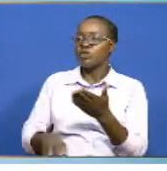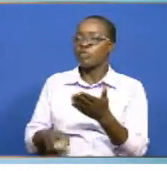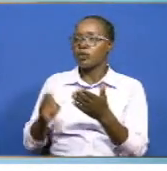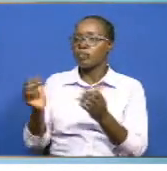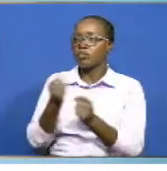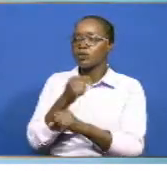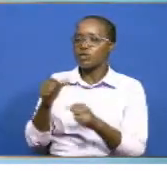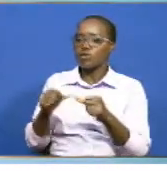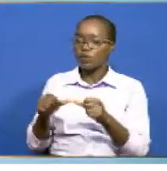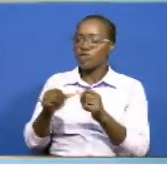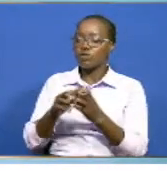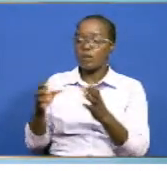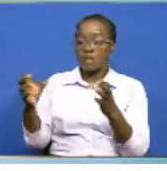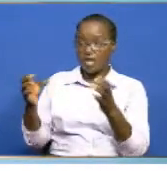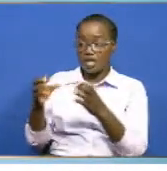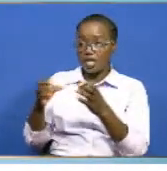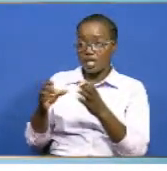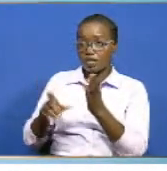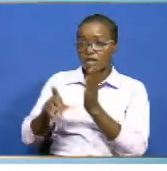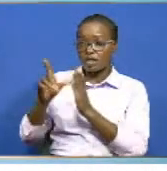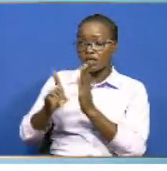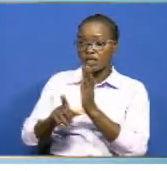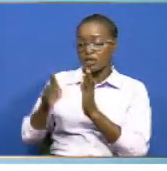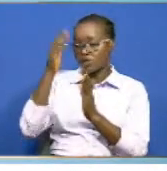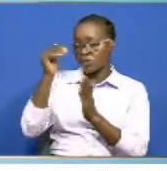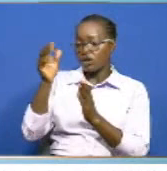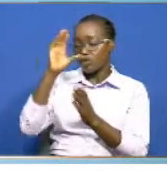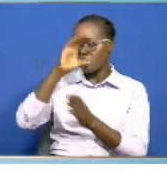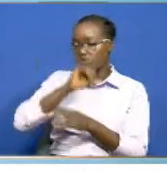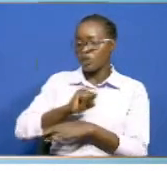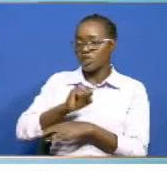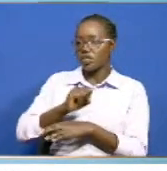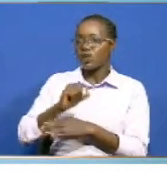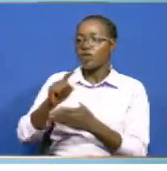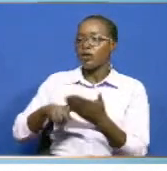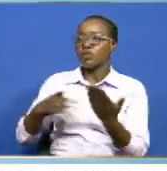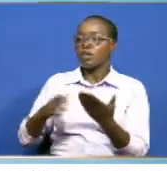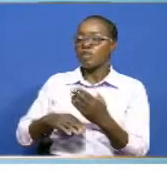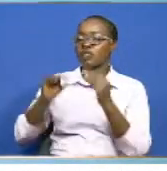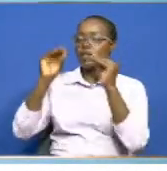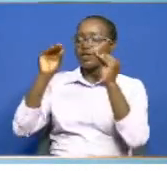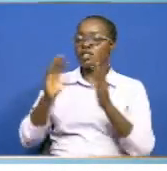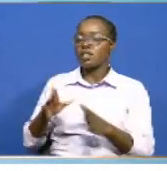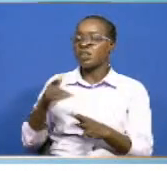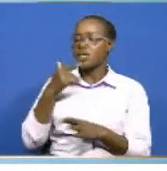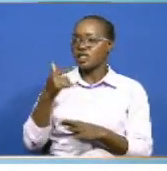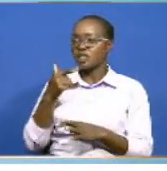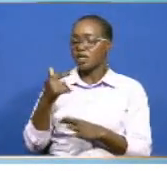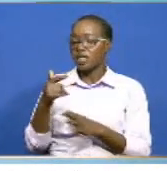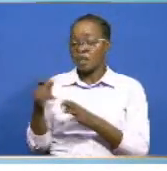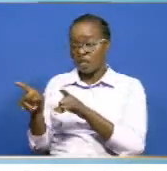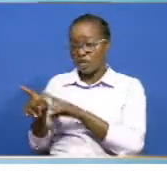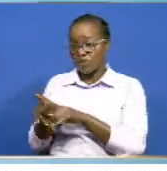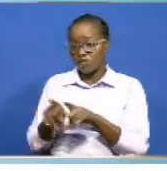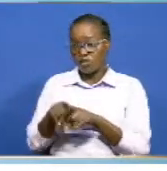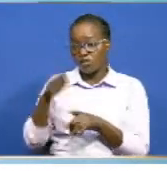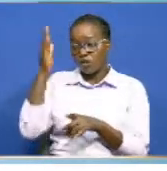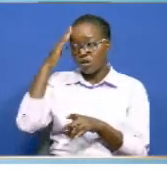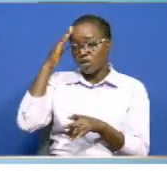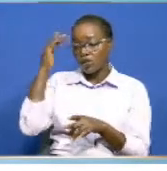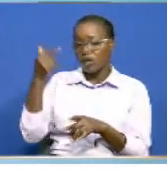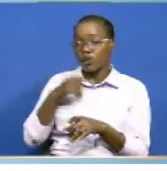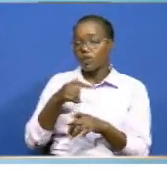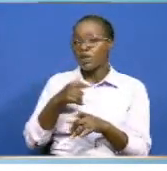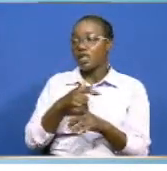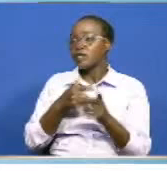darasa ama na masomo sababu haukuweza kufanya yale ambayo mwalimu alifanya nini alisema. So najua pia sisi kama wale